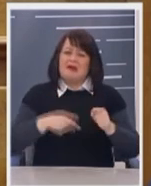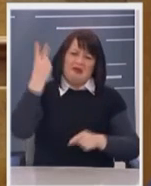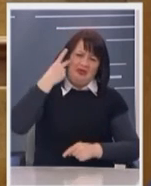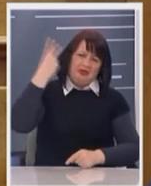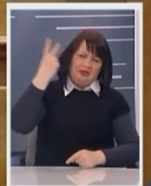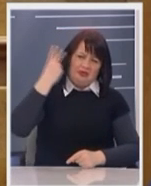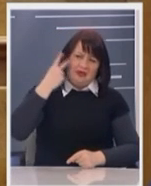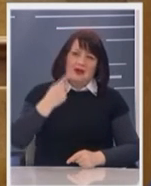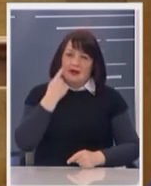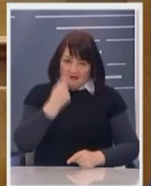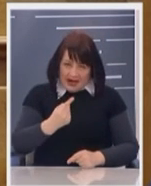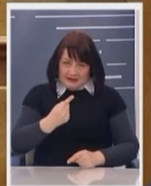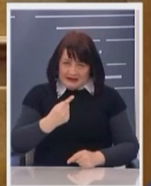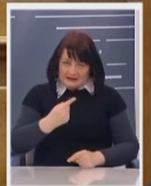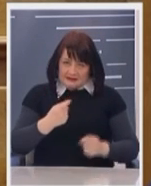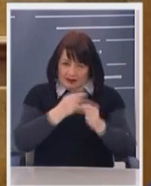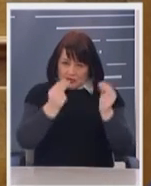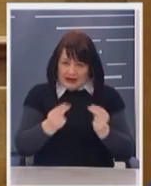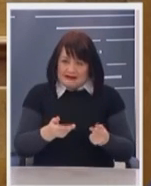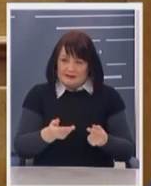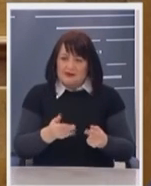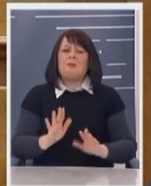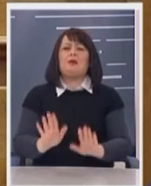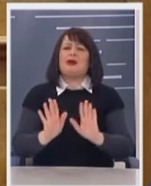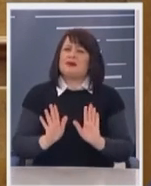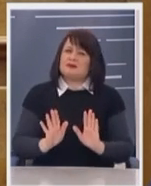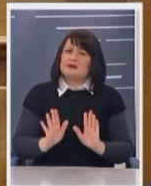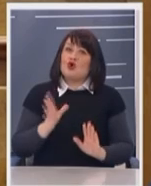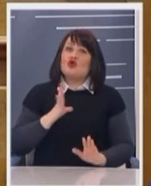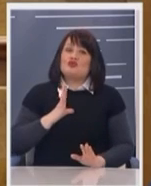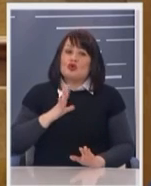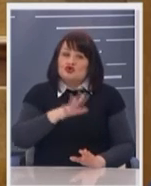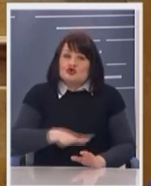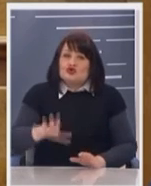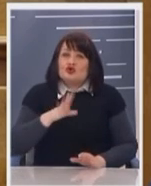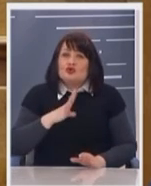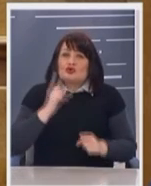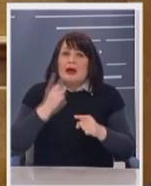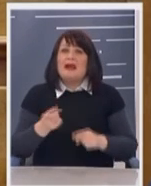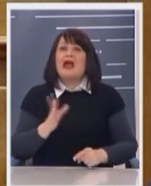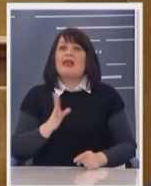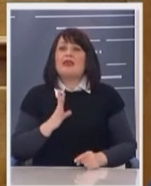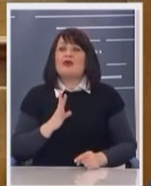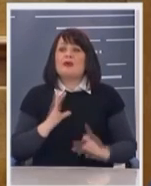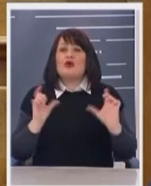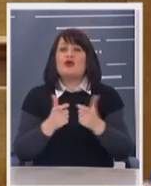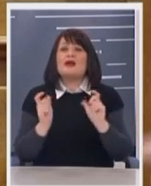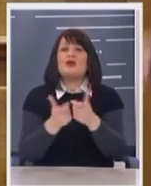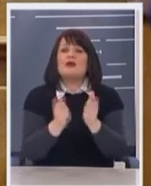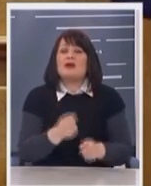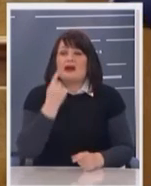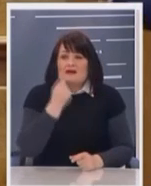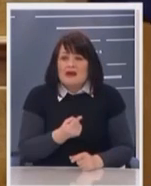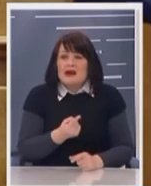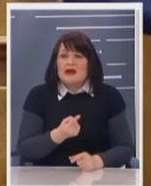αλλά τώρα το βλέπουν μπροστά τους να αποδίδει καρπούς. Δεν πειράζει. Ο κόσμος τα λαϊκά στρώματα, η μεγάλη πλειοψηφία των πολιτών που